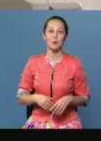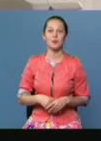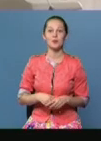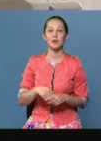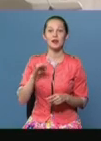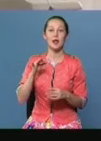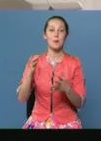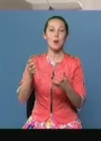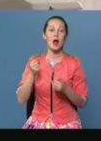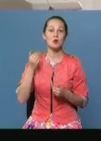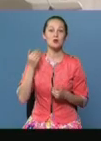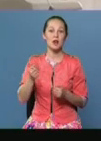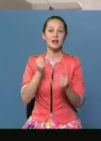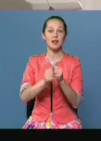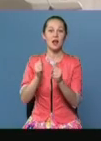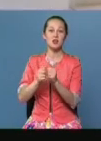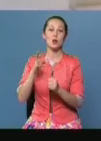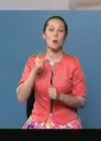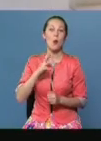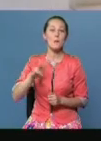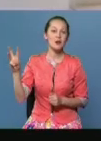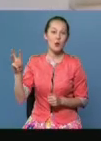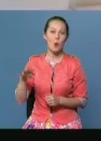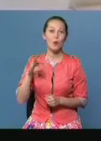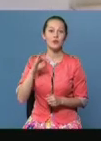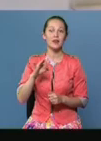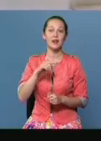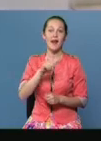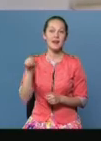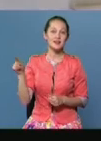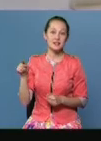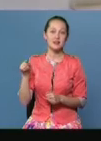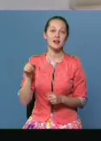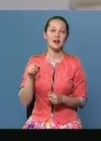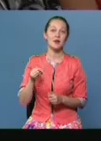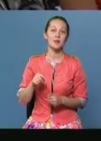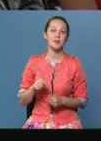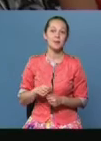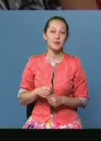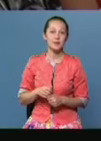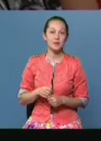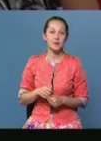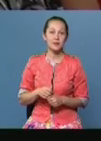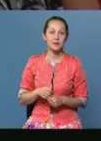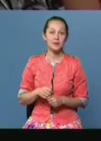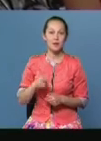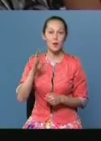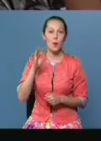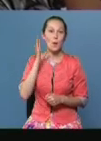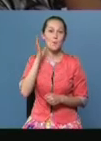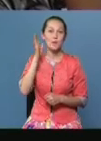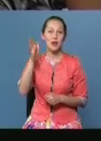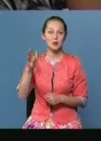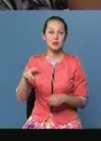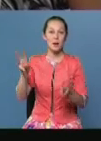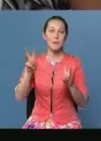Получив подъемные, каждый по 1 000 000 рублей. И только 17 из них досрочно отказались от участия в программе и вернули деньги. По прогнозам Минздрава Удмуртии, в